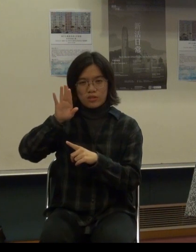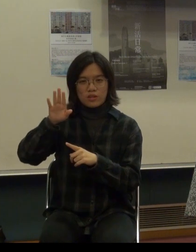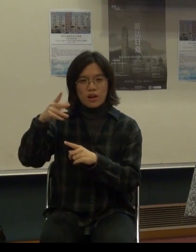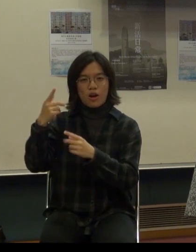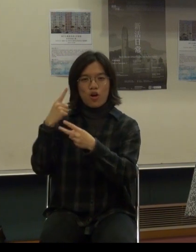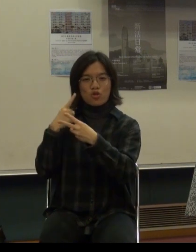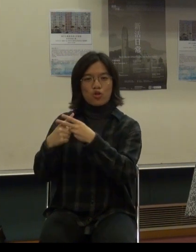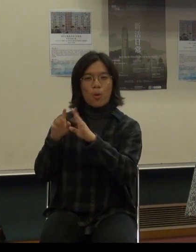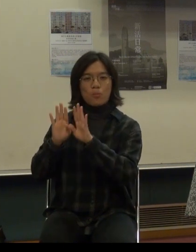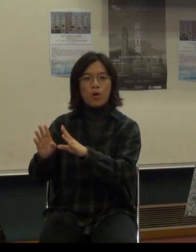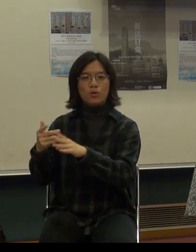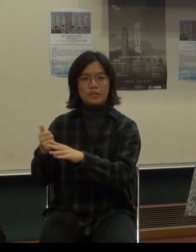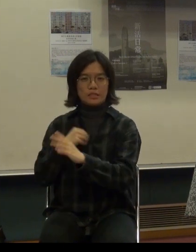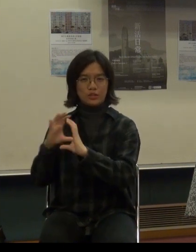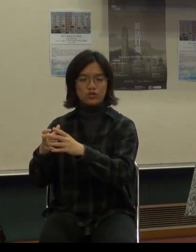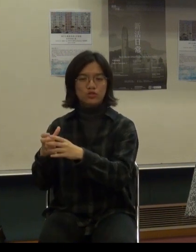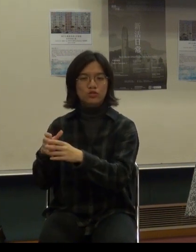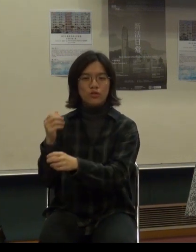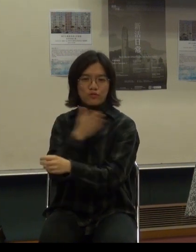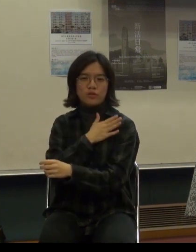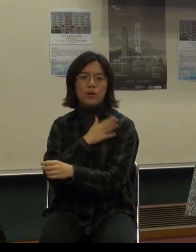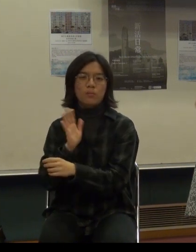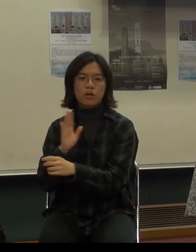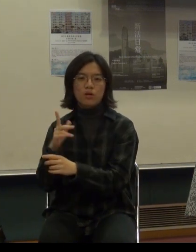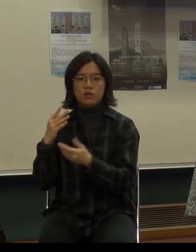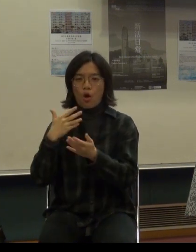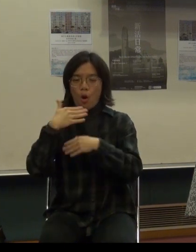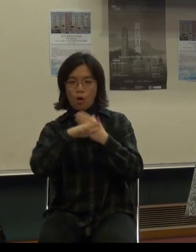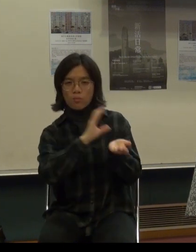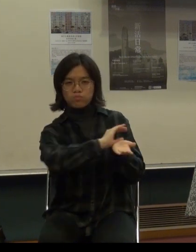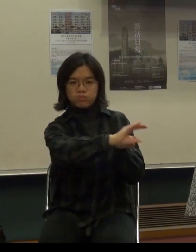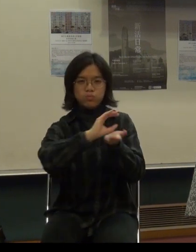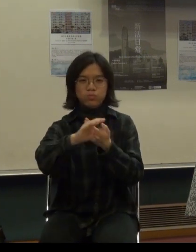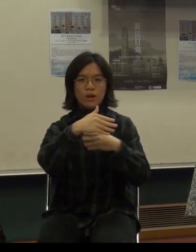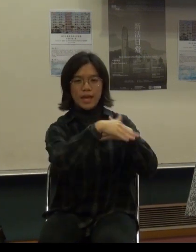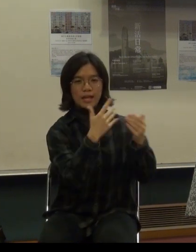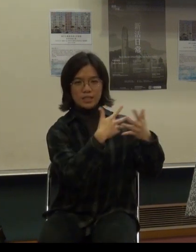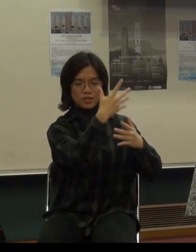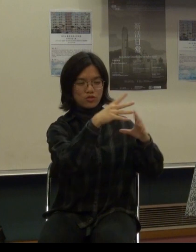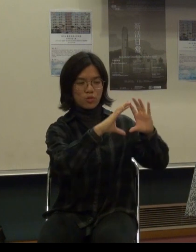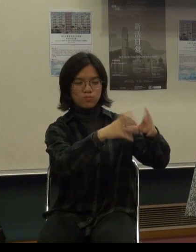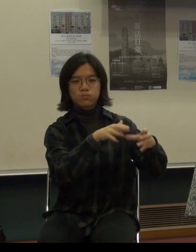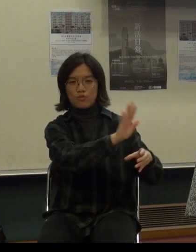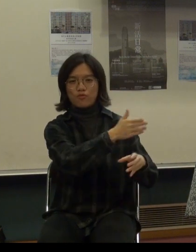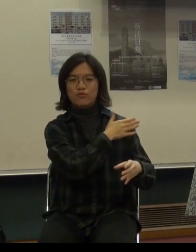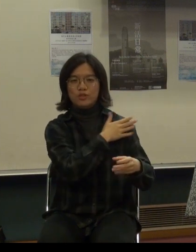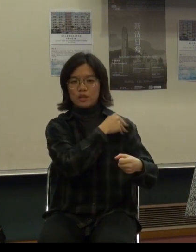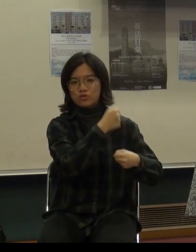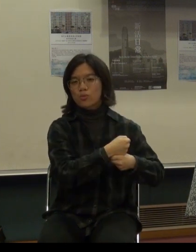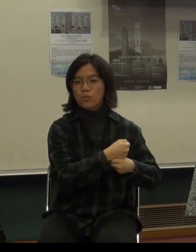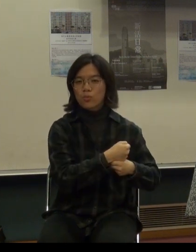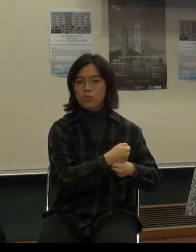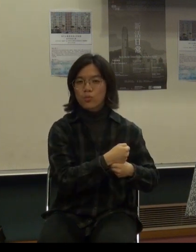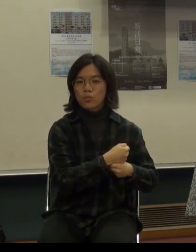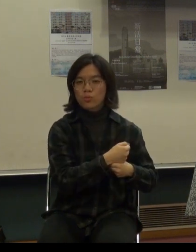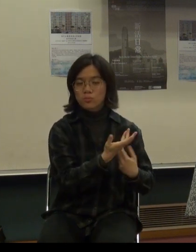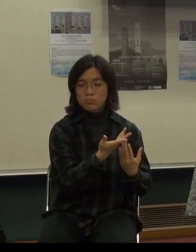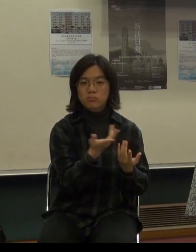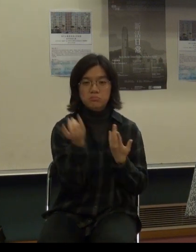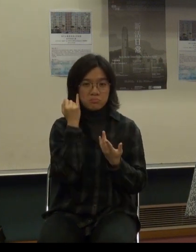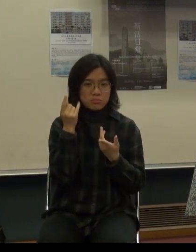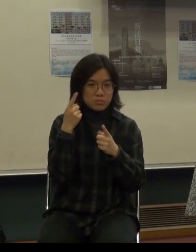俾巴馬丹娜，即係 PNT 建築師樓，佢一次過起咗幾個裁判處。咁所以我哋唔知道話，即係法院